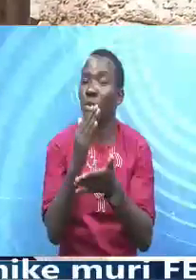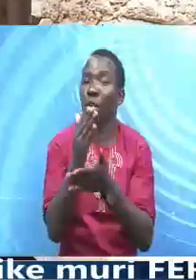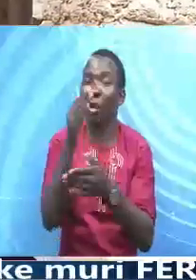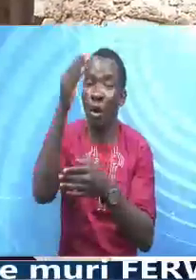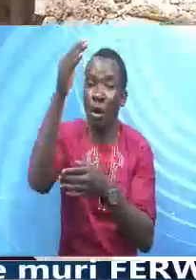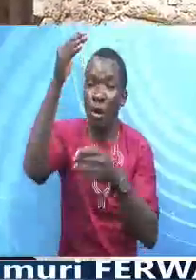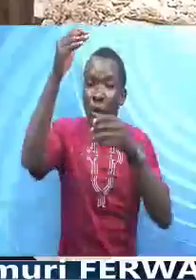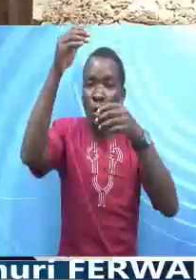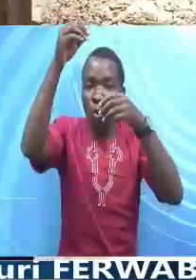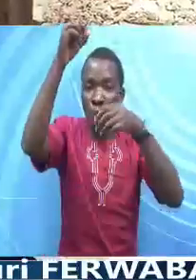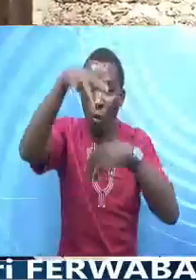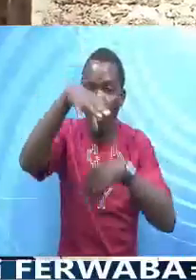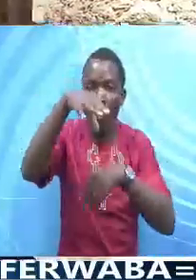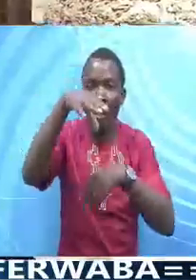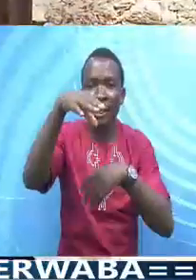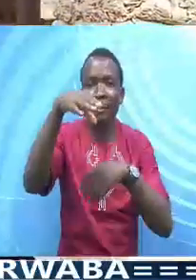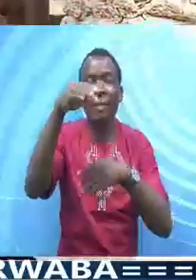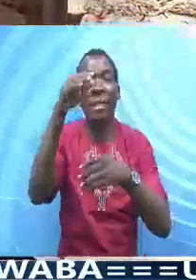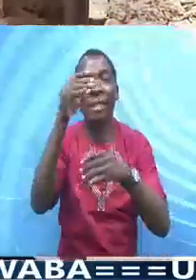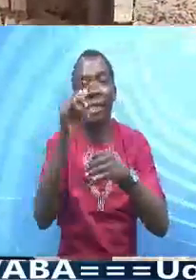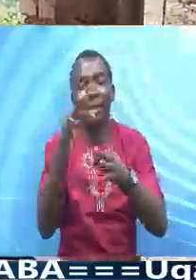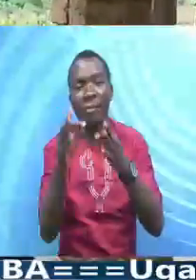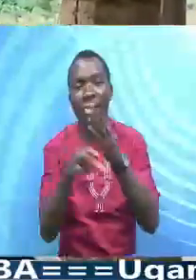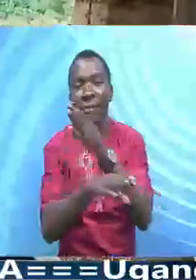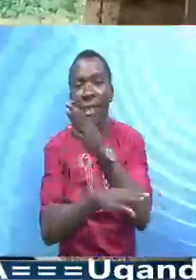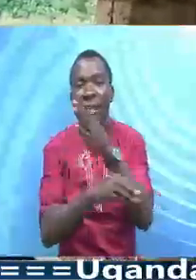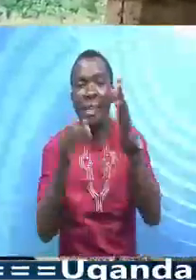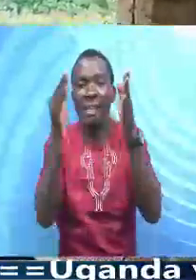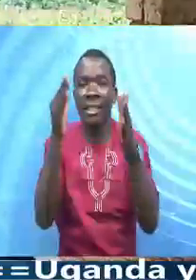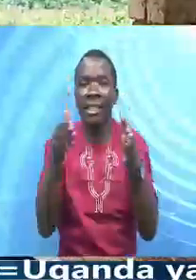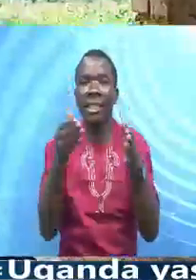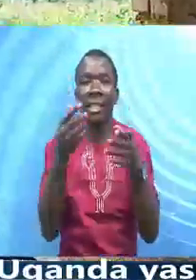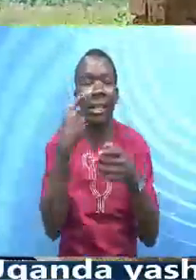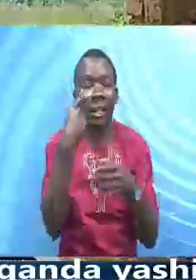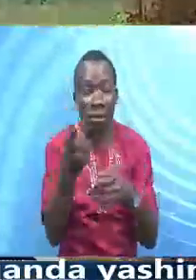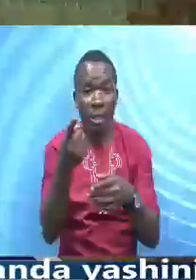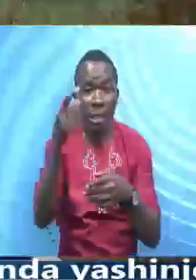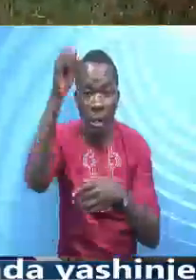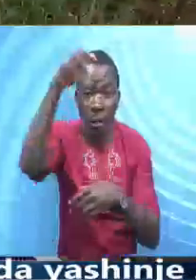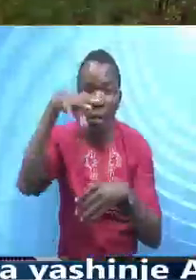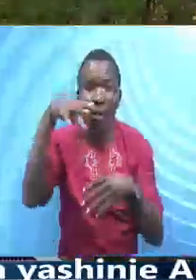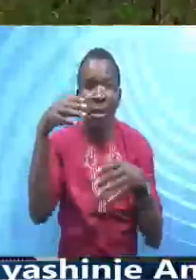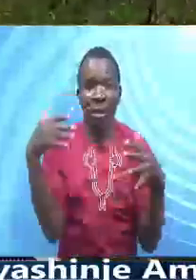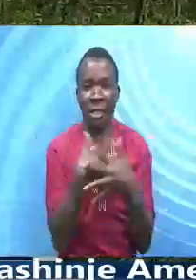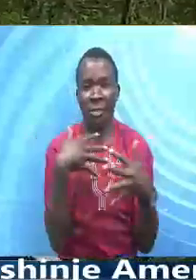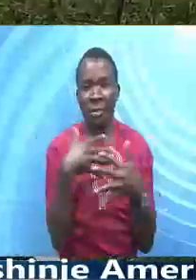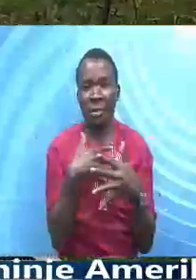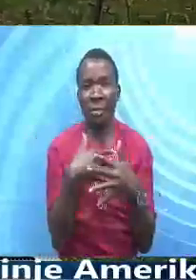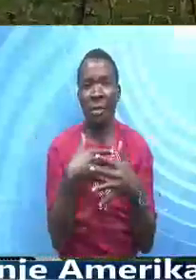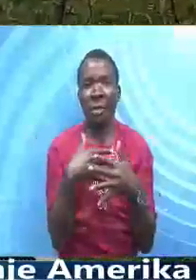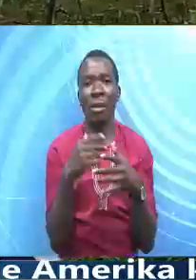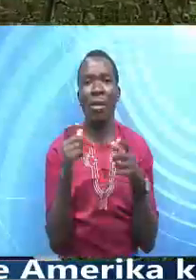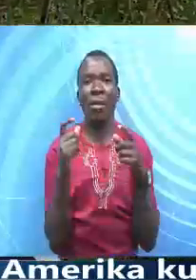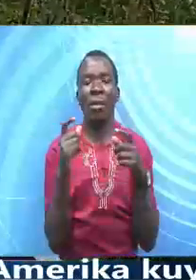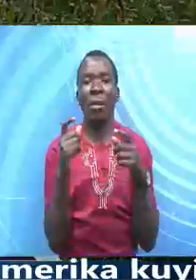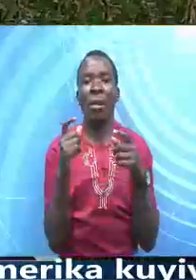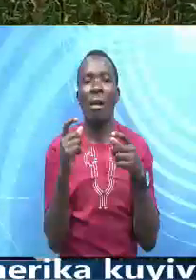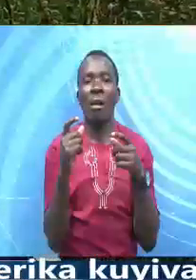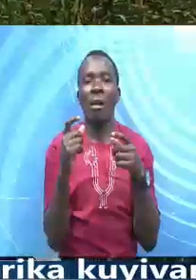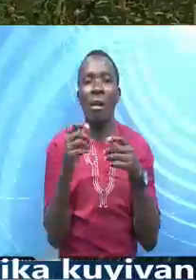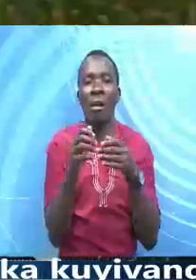urumuri igisambo kibonye urumuri kirakangarana. Umuyobozi wa karere ka Rulindo wungirije